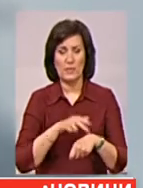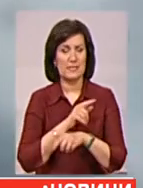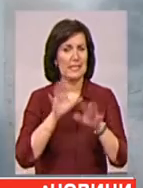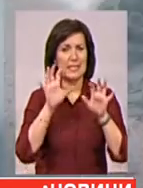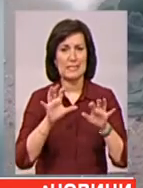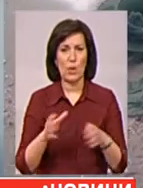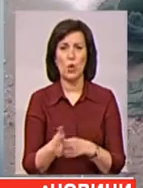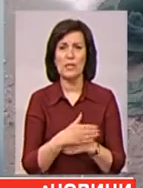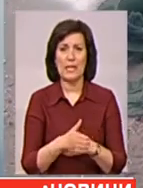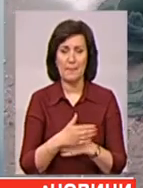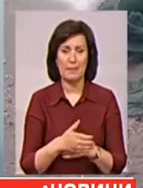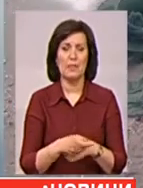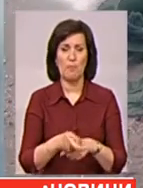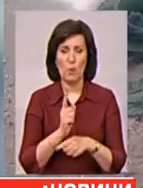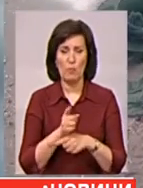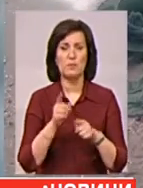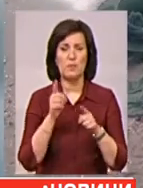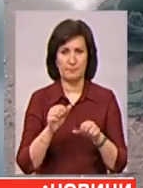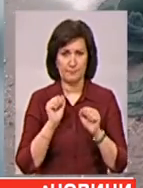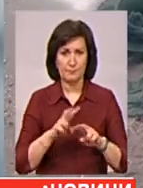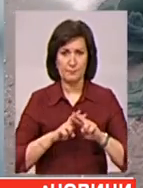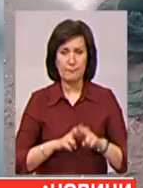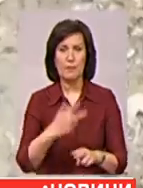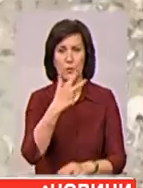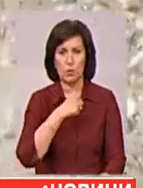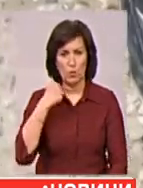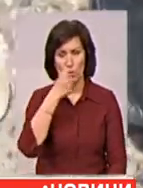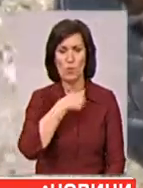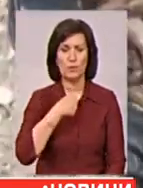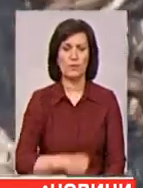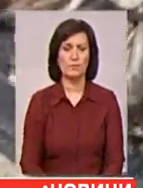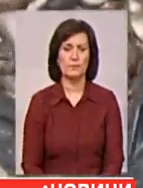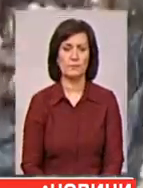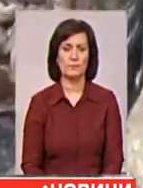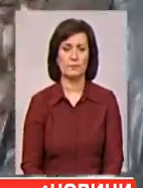незаконний рибний промисел їм загрожує до 3 років в'язниці.